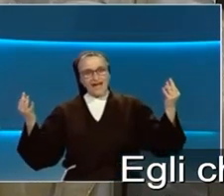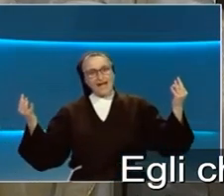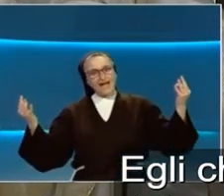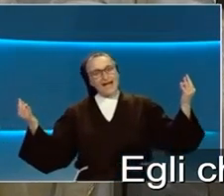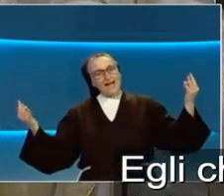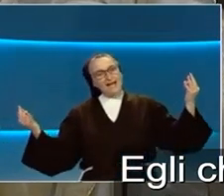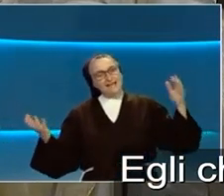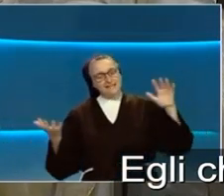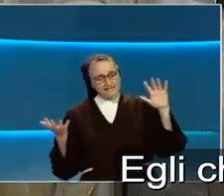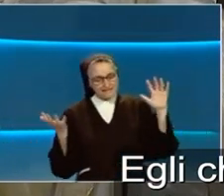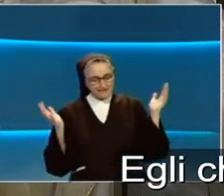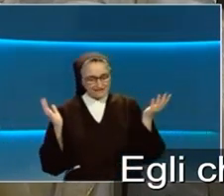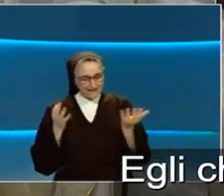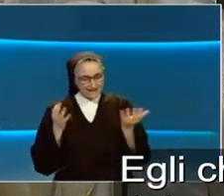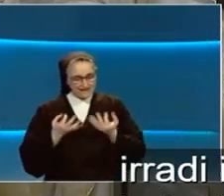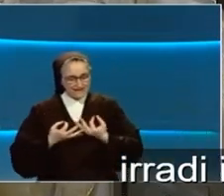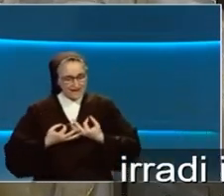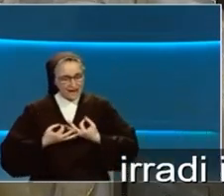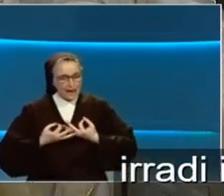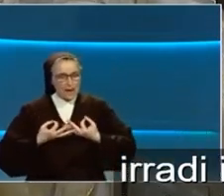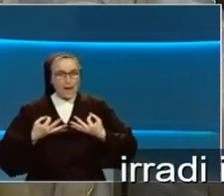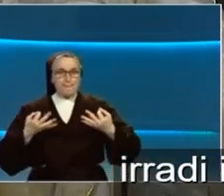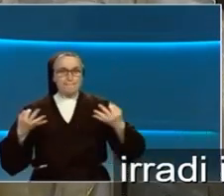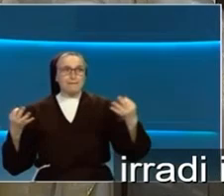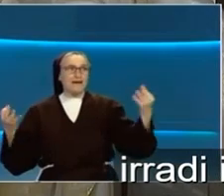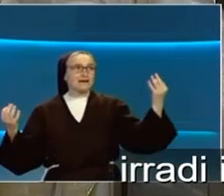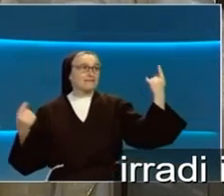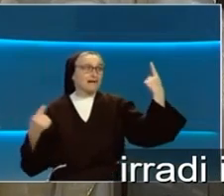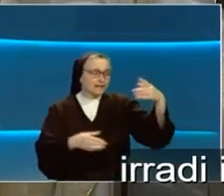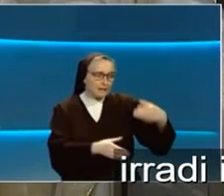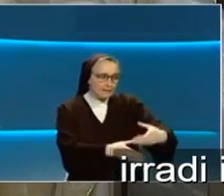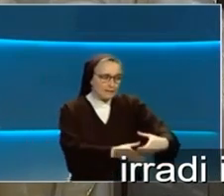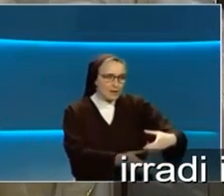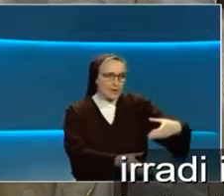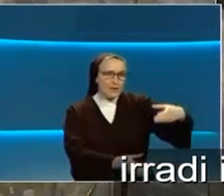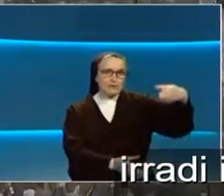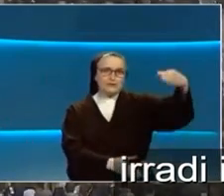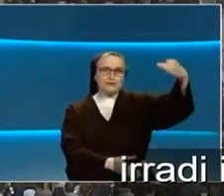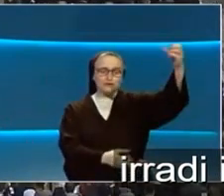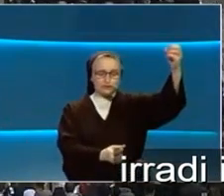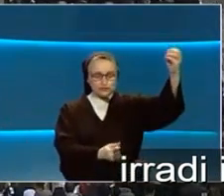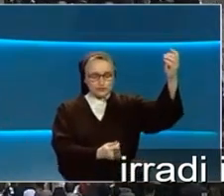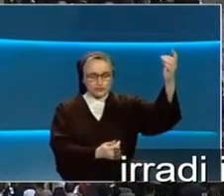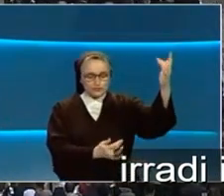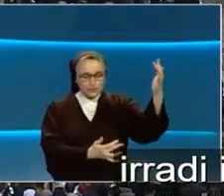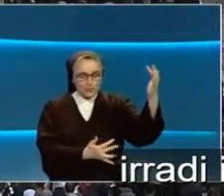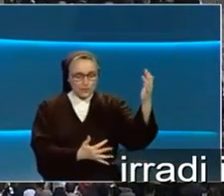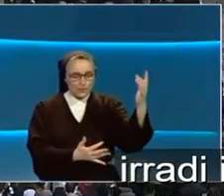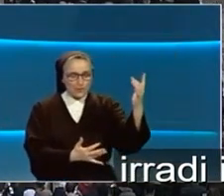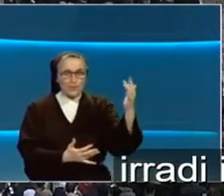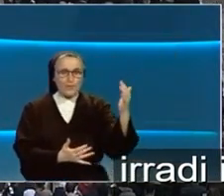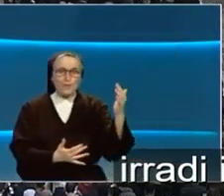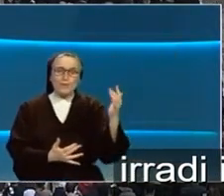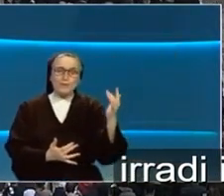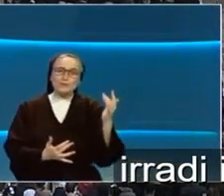infundens, Cere iuius laudem, implere